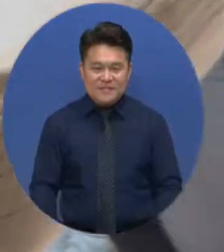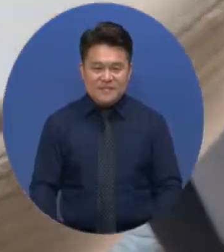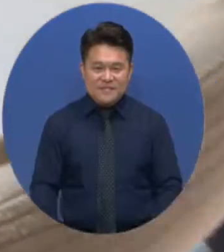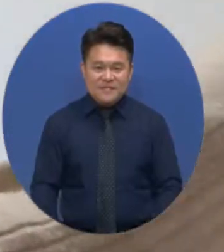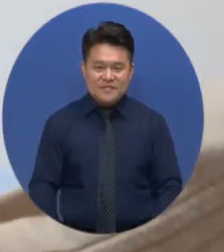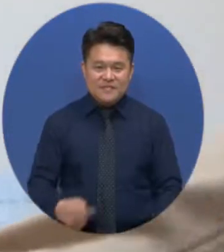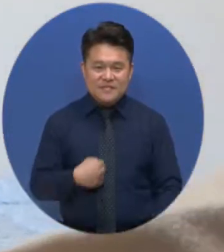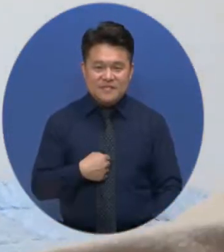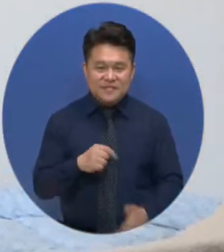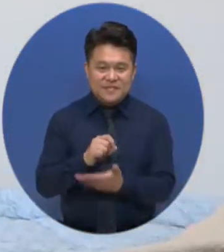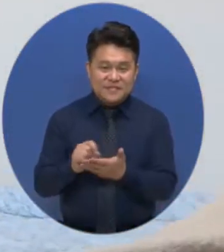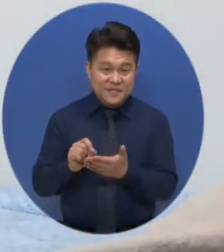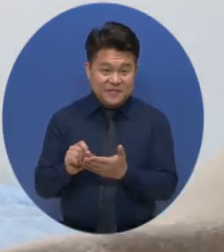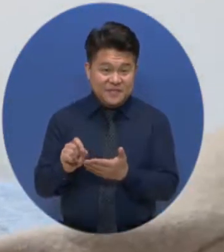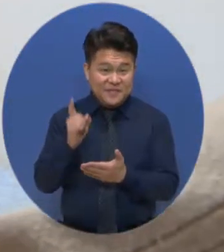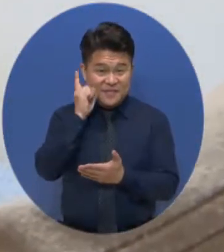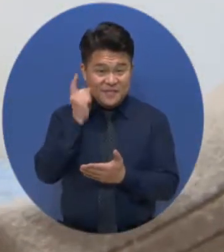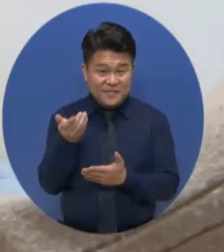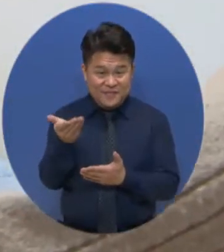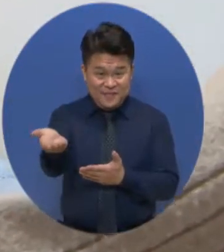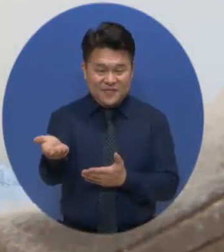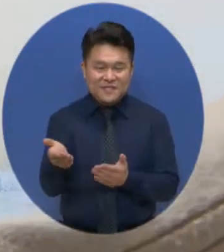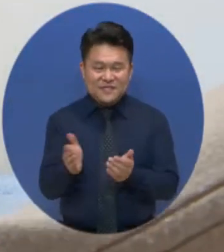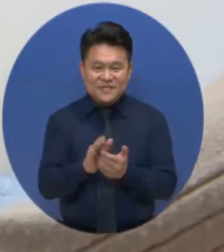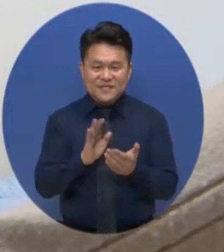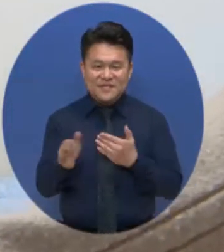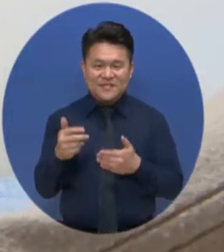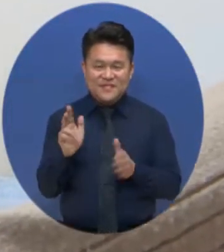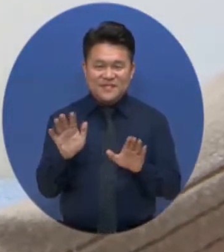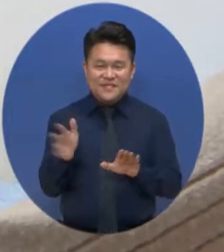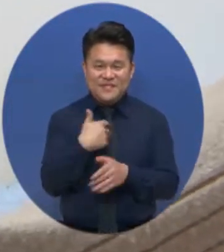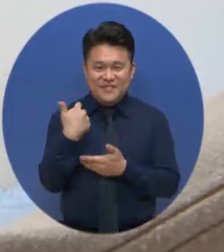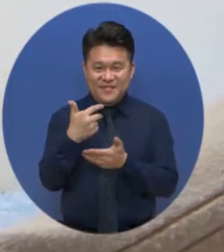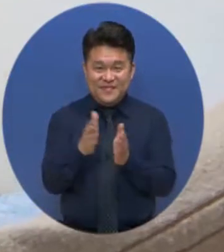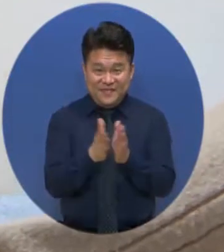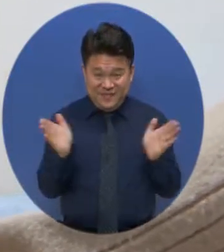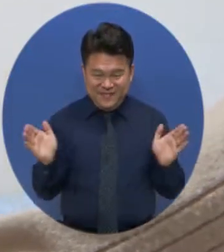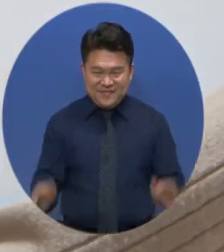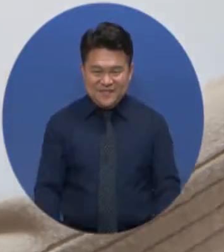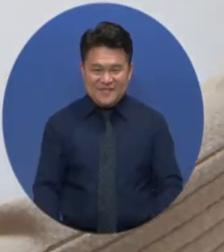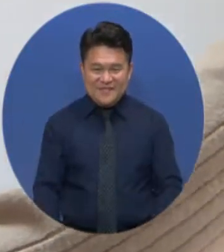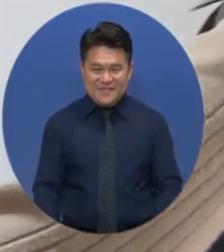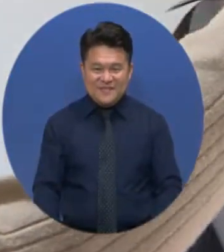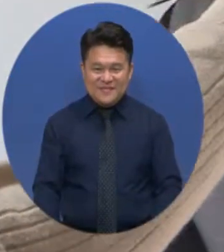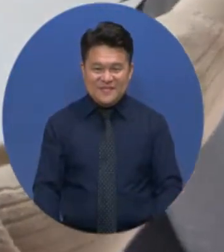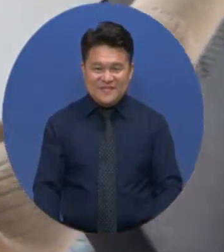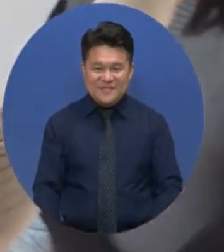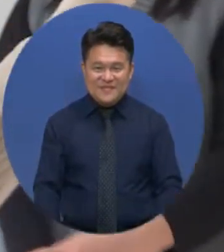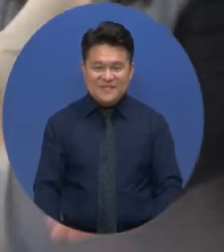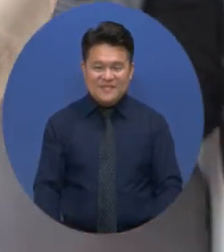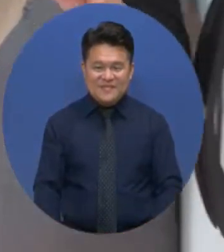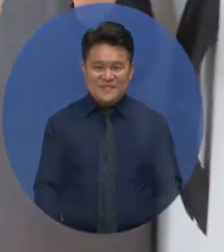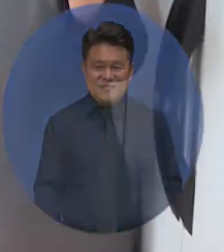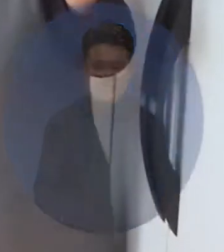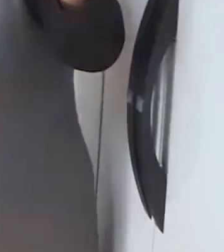제가 이제 작가님한테 핸드폰을 넘기고 이제 지금부터 촬영을 시작해보겠습니다.